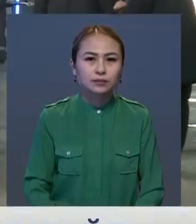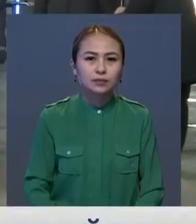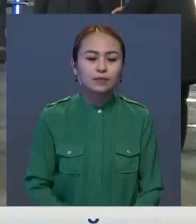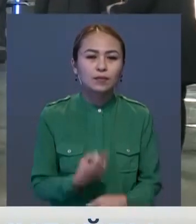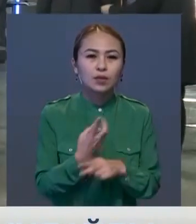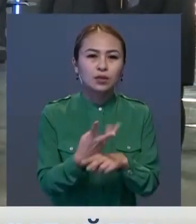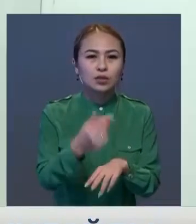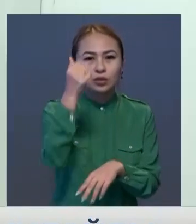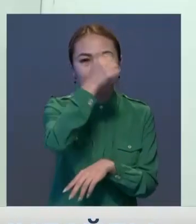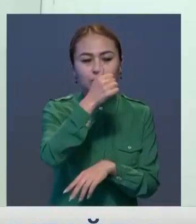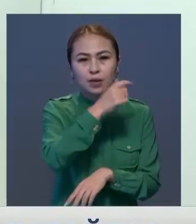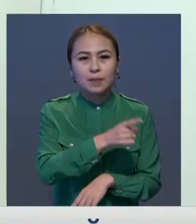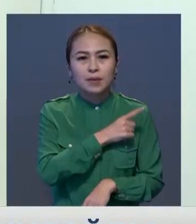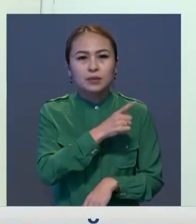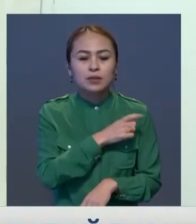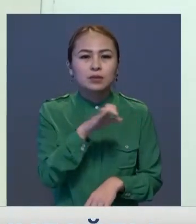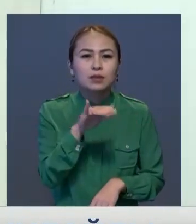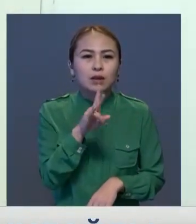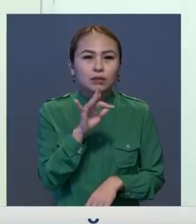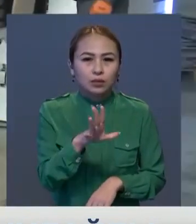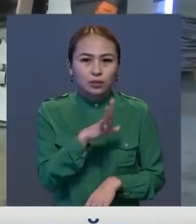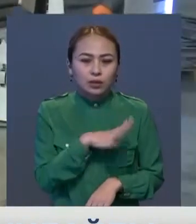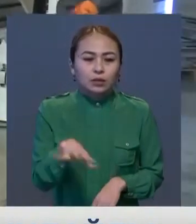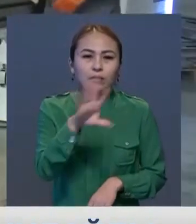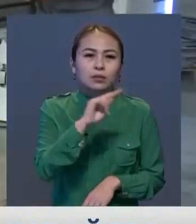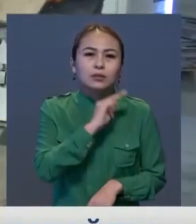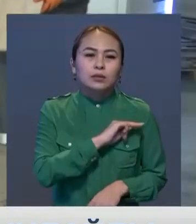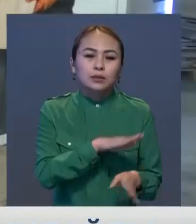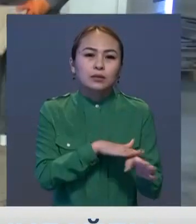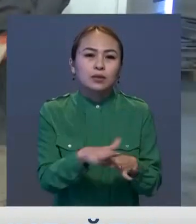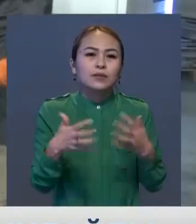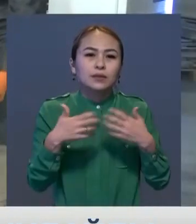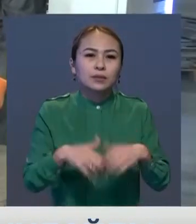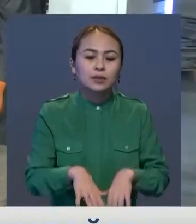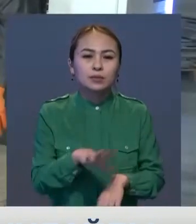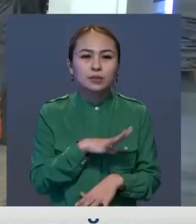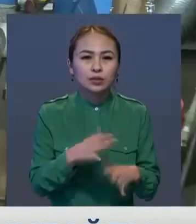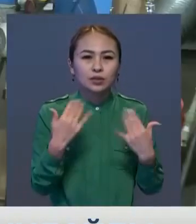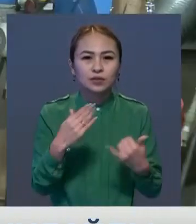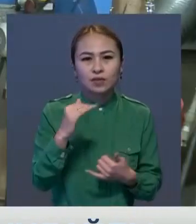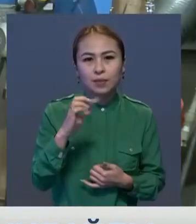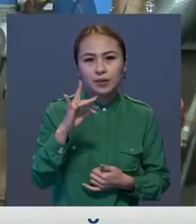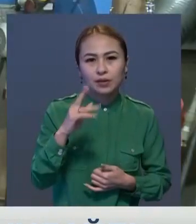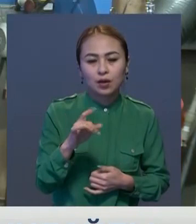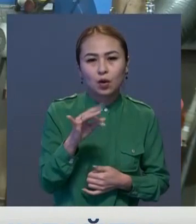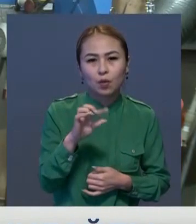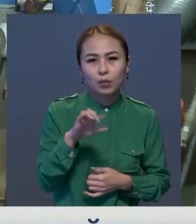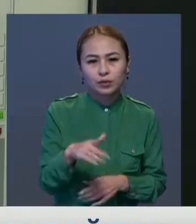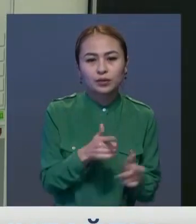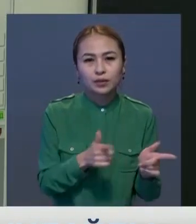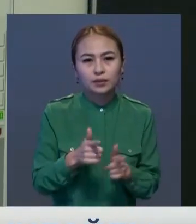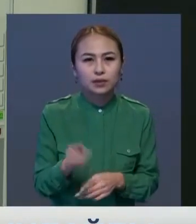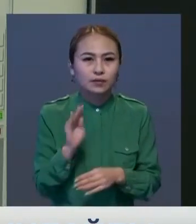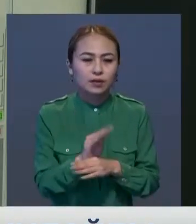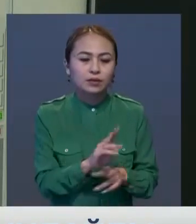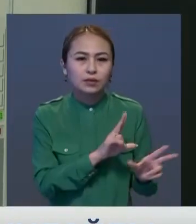Бірнеше жыл бұрын бұл шеберханада бірнеше станок машиналар болған. Енді бүкіл жұмыс бағыты толығымен автоматтандырылған. Қазір фабрикада жиһазды роботтар дайындайды. Бұл кәсіпорынның